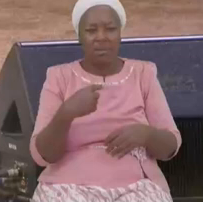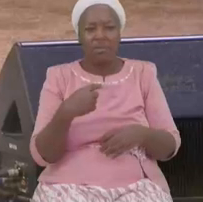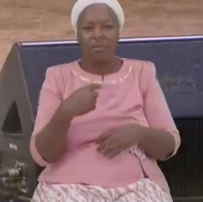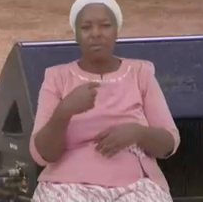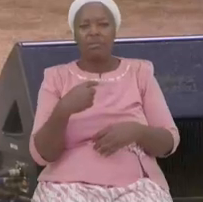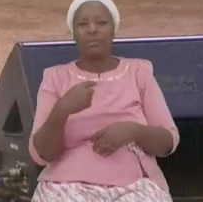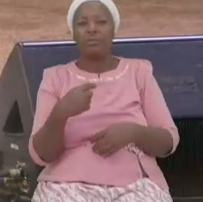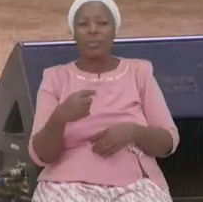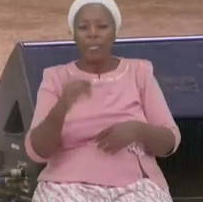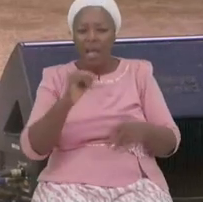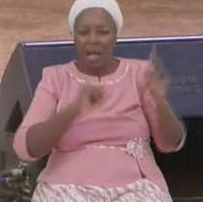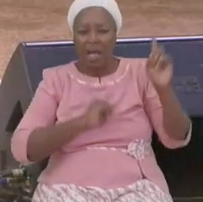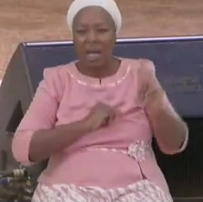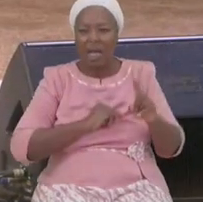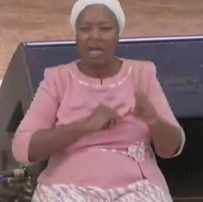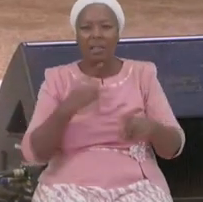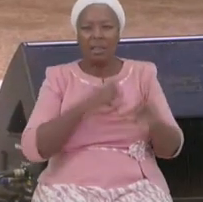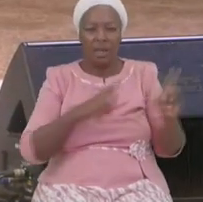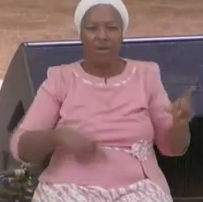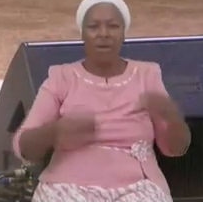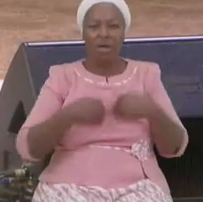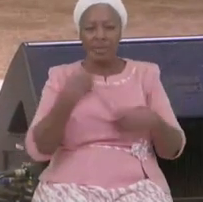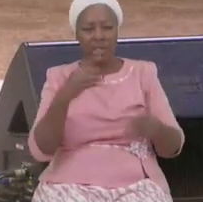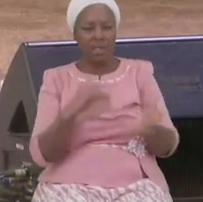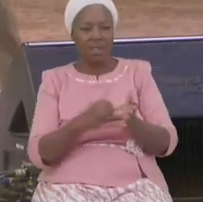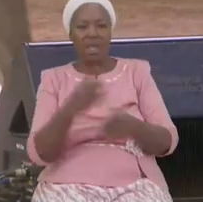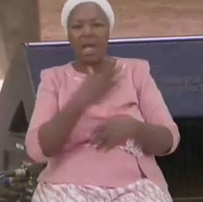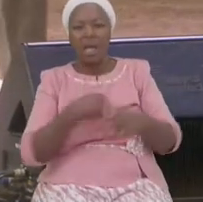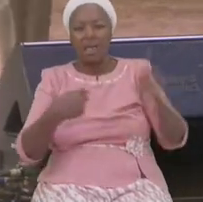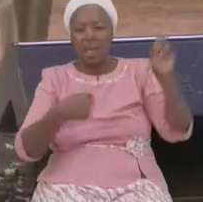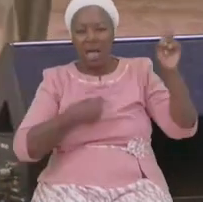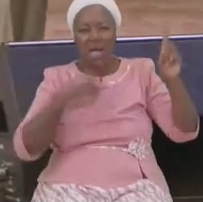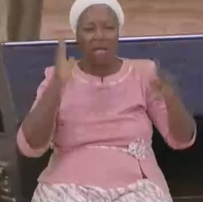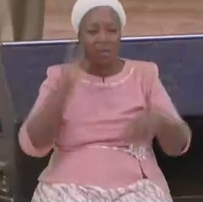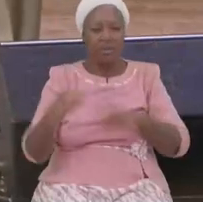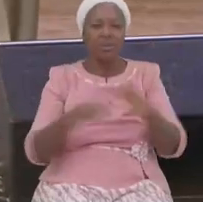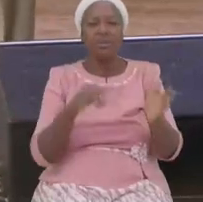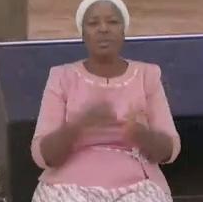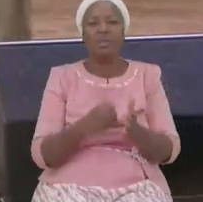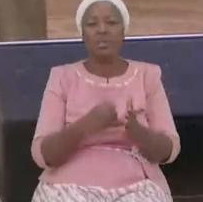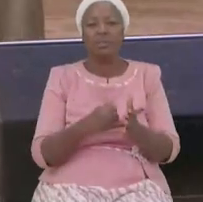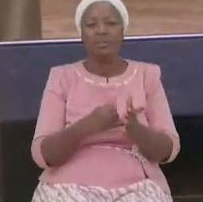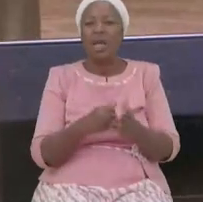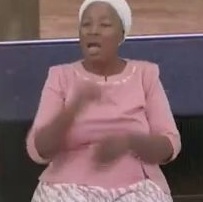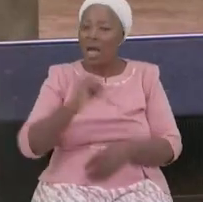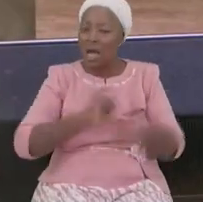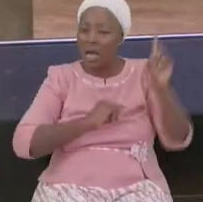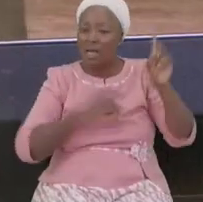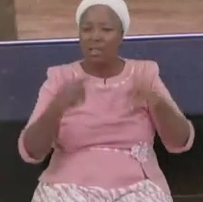Moi l'Éternel, j'ai parlé et j'agirai. Moi l'Éternel, j'ai